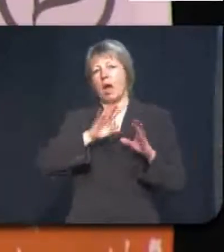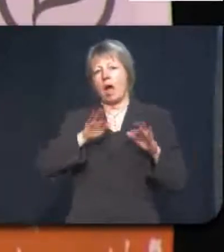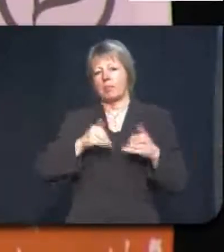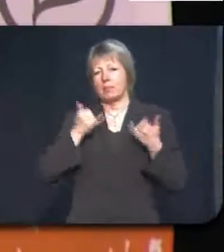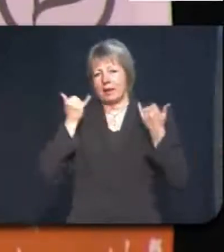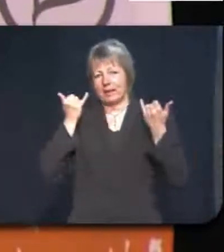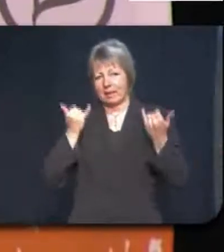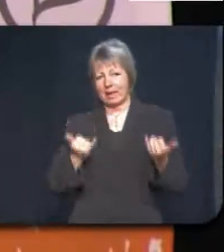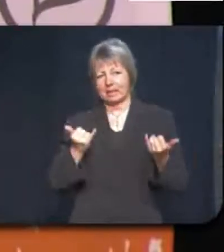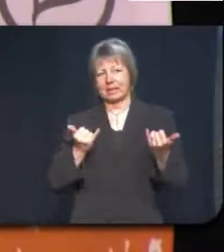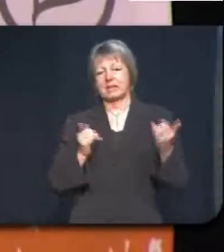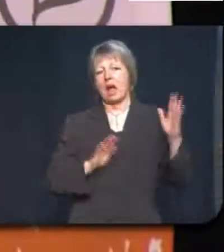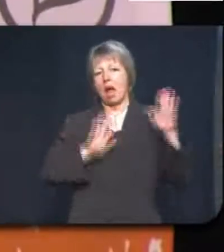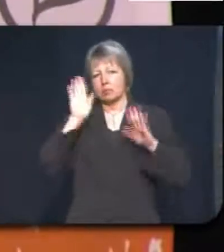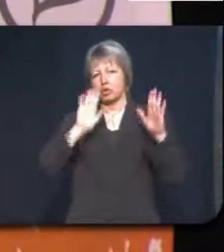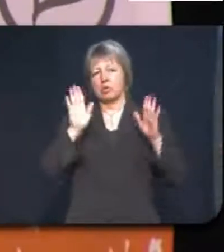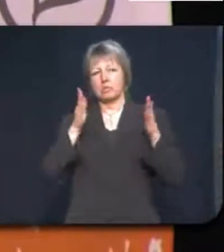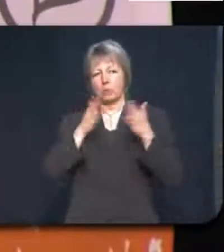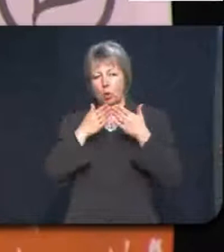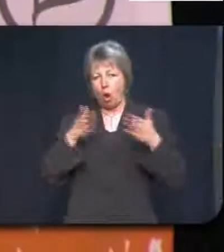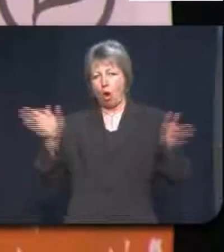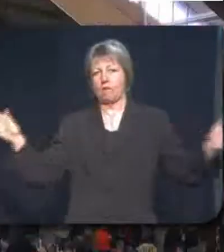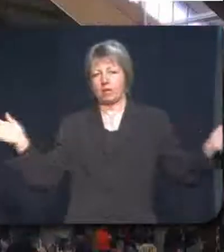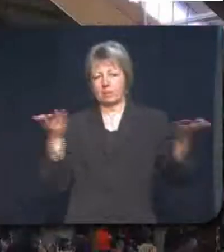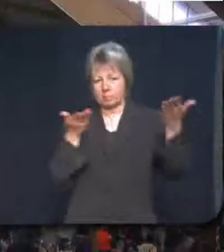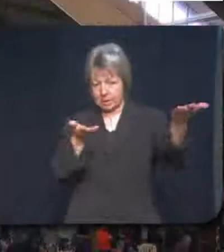jetzt die Abstimmung ist eröffnet